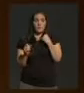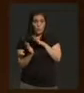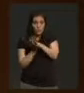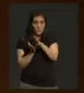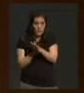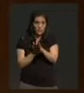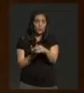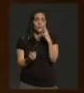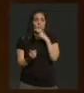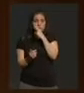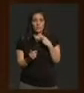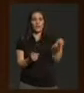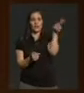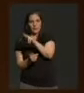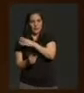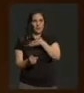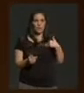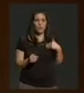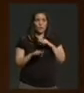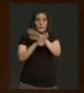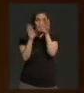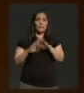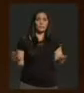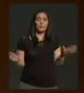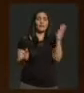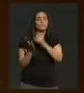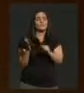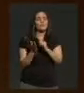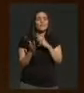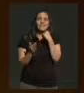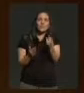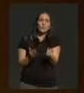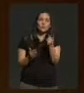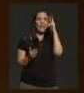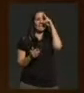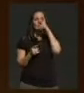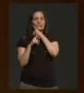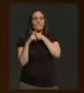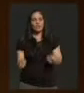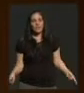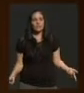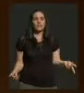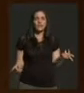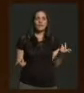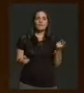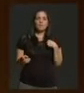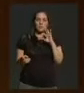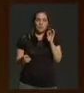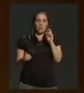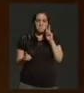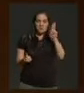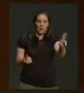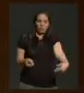askotan Athletic desberdina dela diogu, arrazoiz. Gure koloreak eramateko eta sentitzeko era